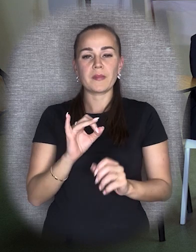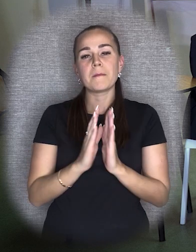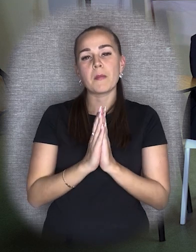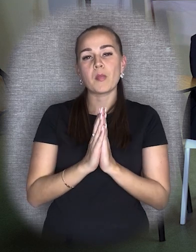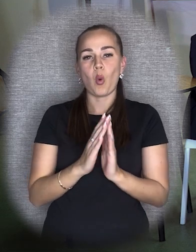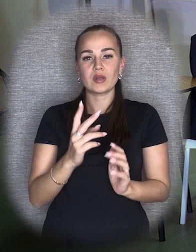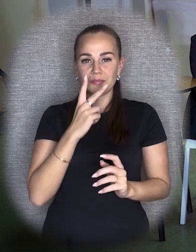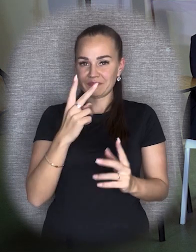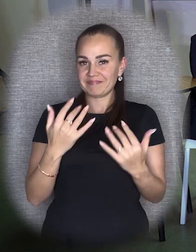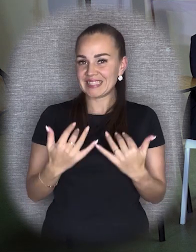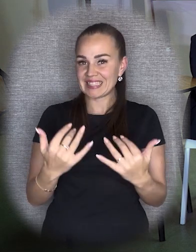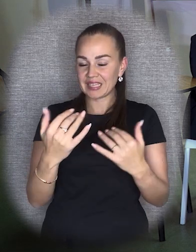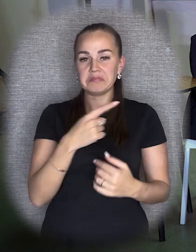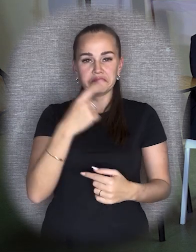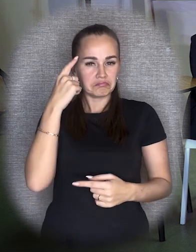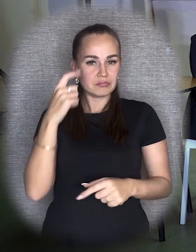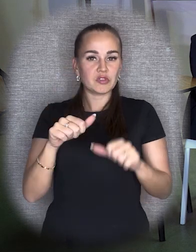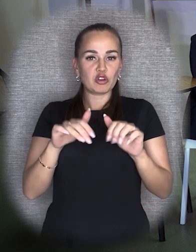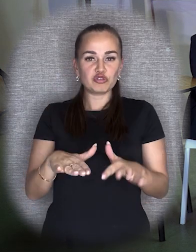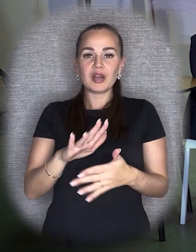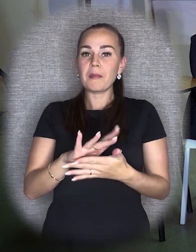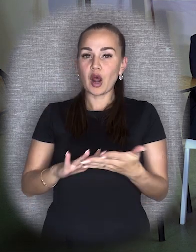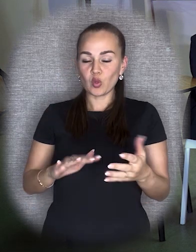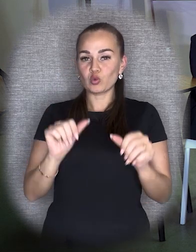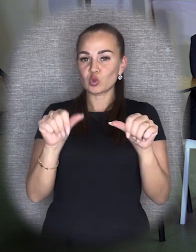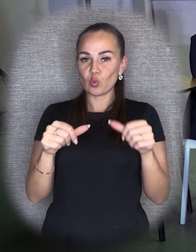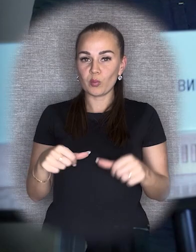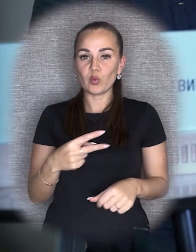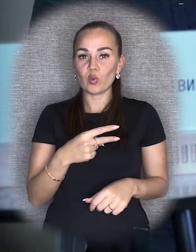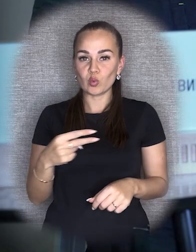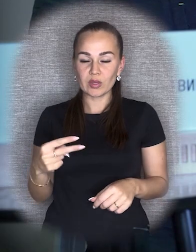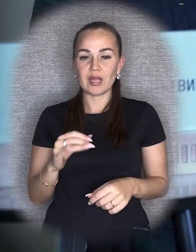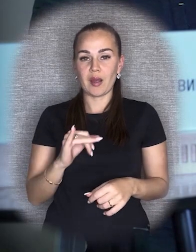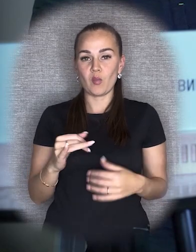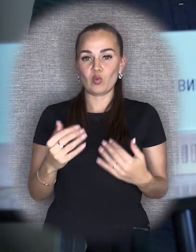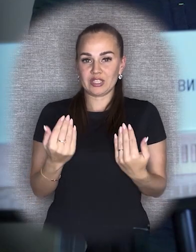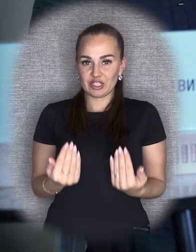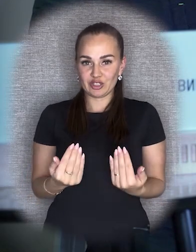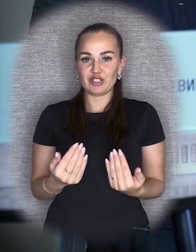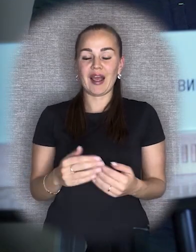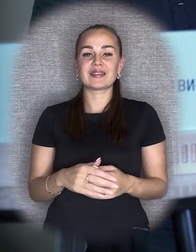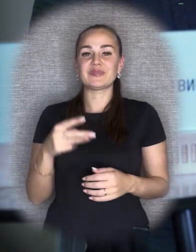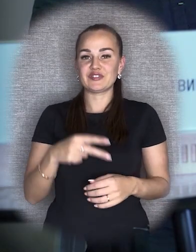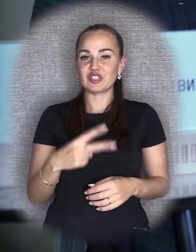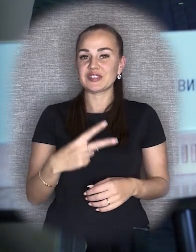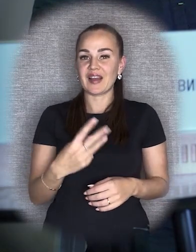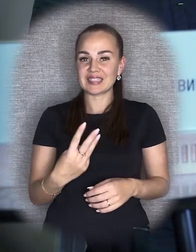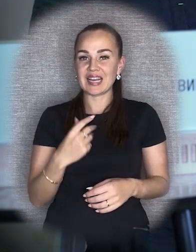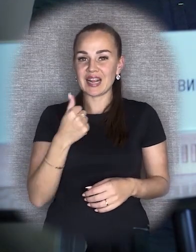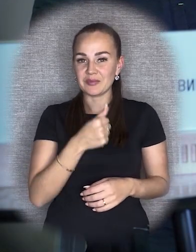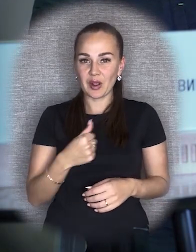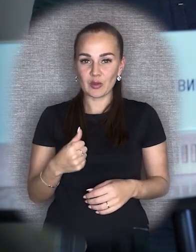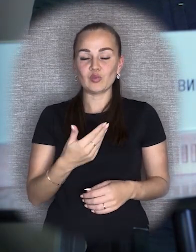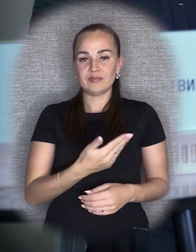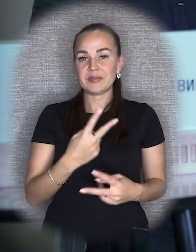наших зрителей мы решили продолжить скульптурную тему, и вот уже сейчас, в 2023 году,